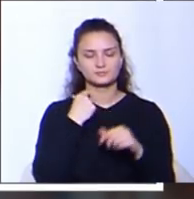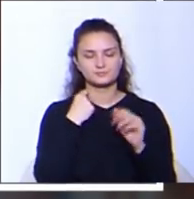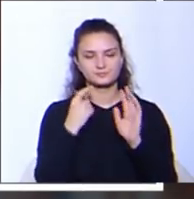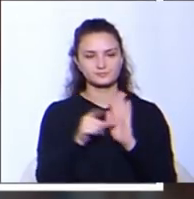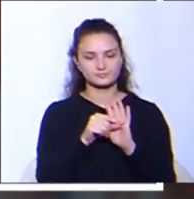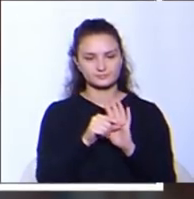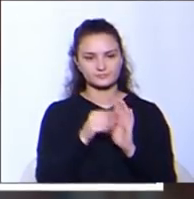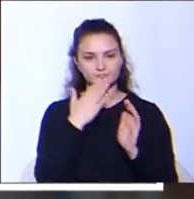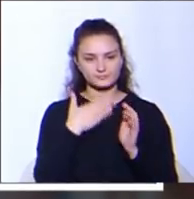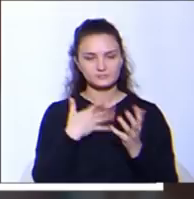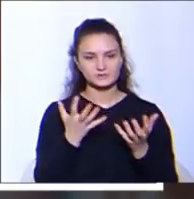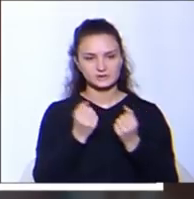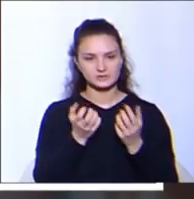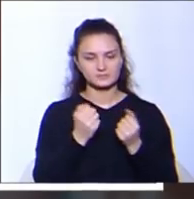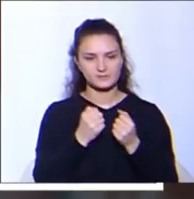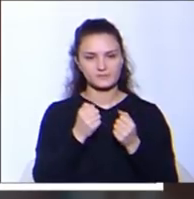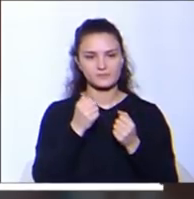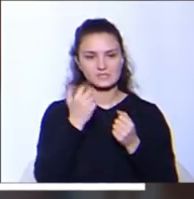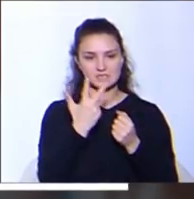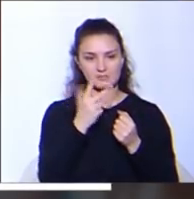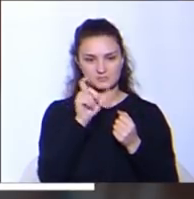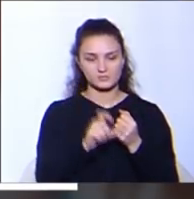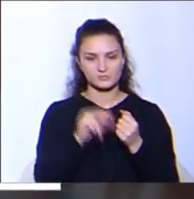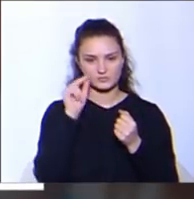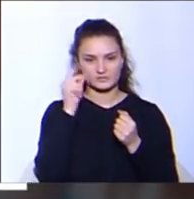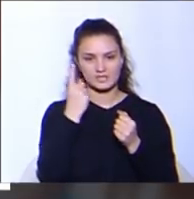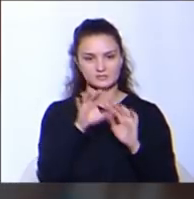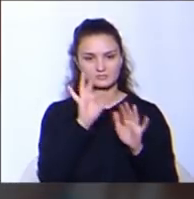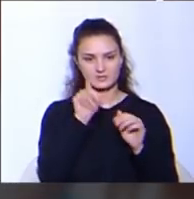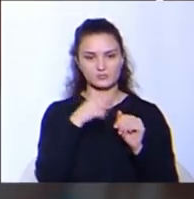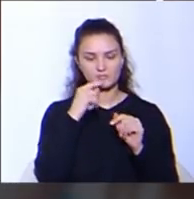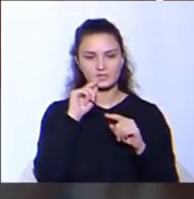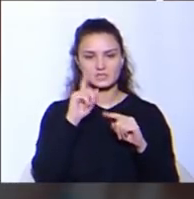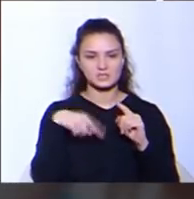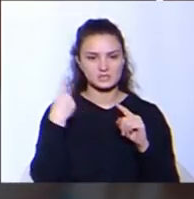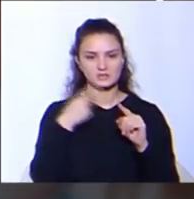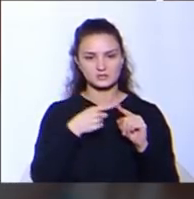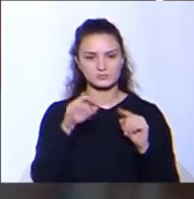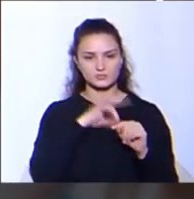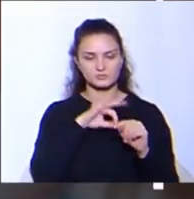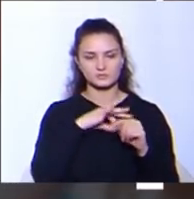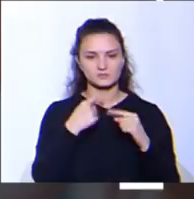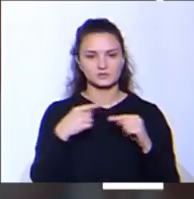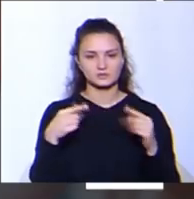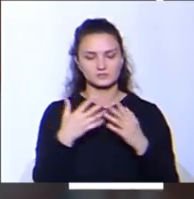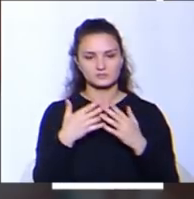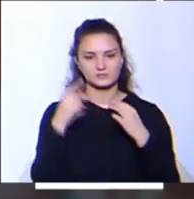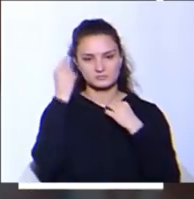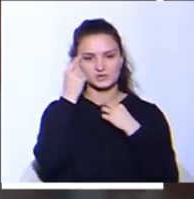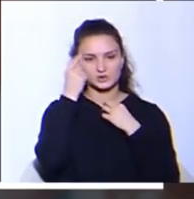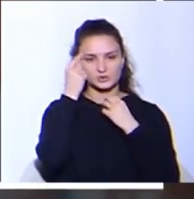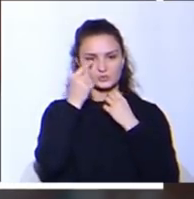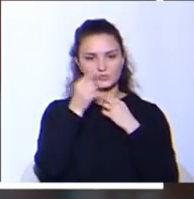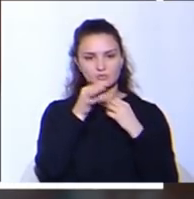ერთად იღებდა. ყოველი სამიდან ერთმა მოსწავლემ კი აღიარა, რომ წლის განმავლობაში რეგულარულად მოიხმარდა სხვადასხვა სახის